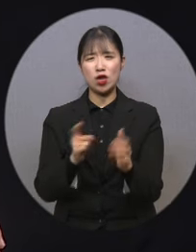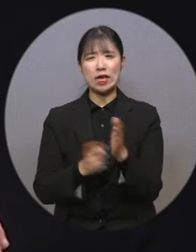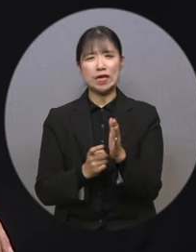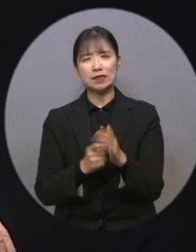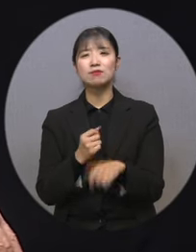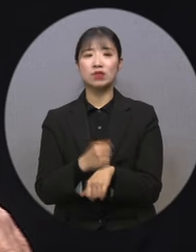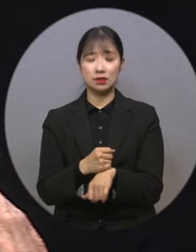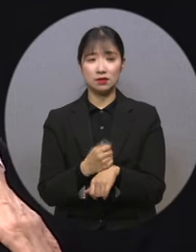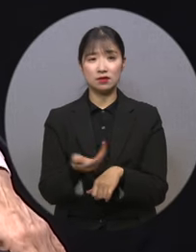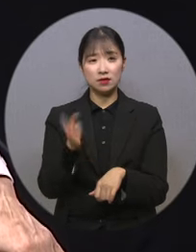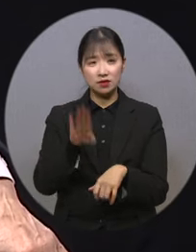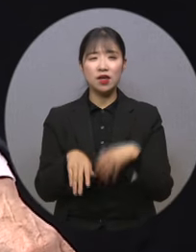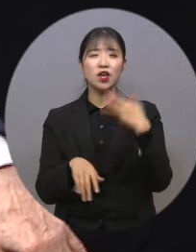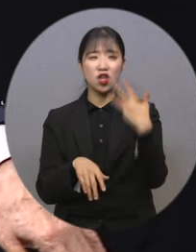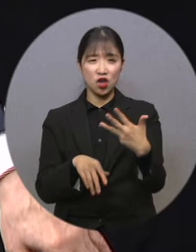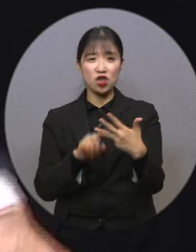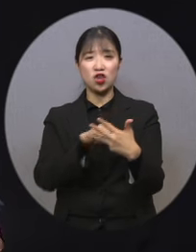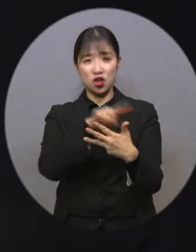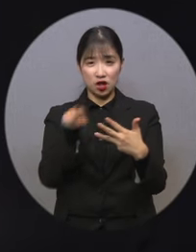했는데 그중에 8개는